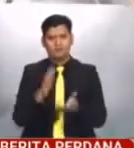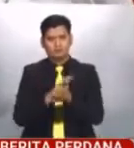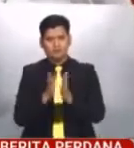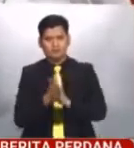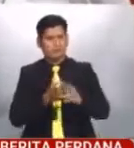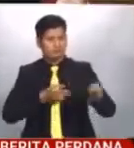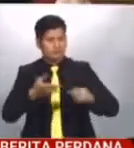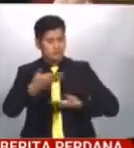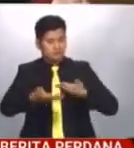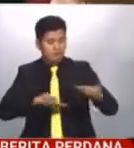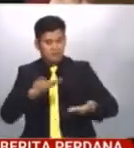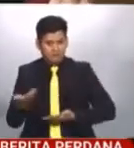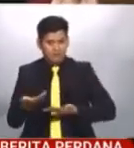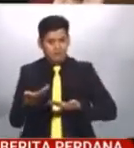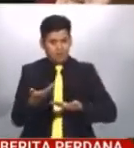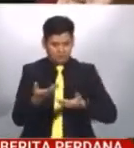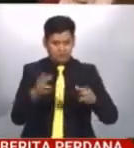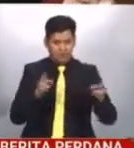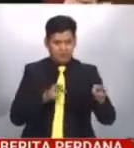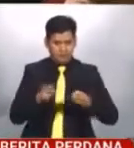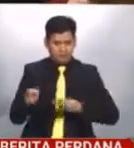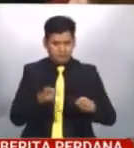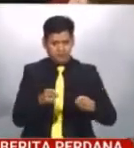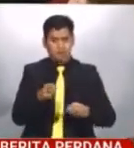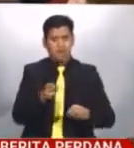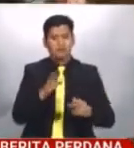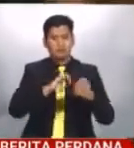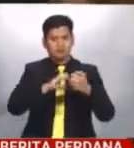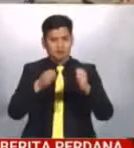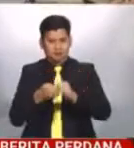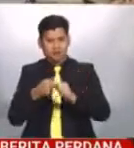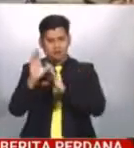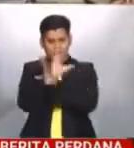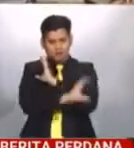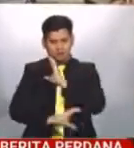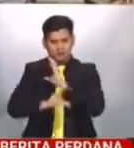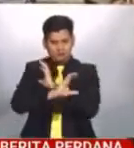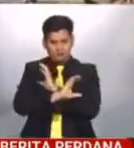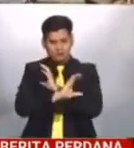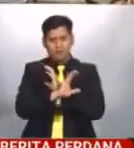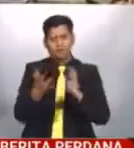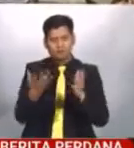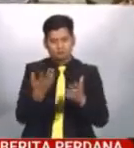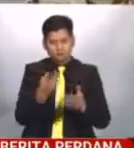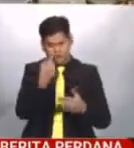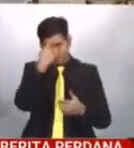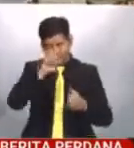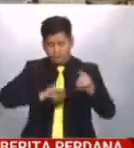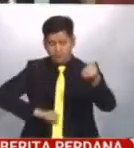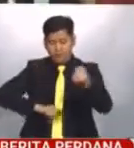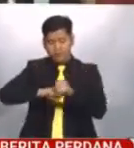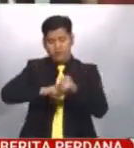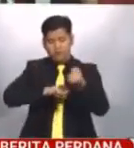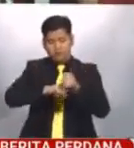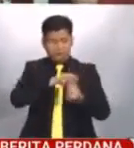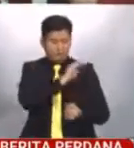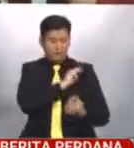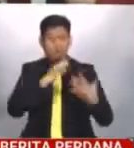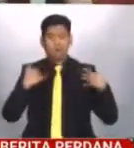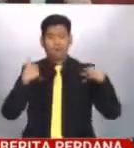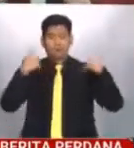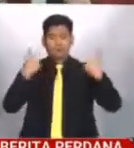Koordinator Agensi Pengurusan Bencana Negara NADMA menyelaras operasi berprofil tinggi ini dengan sokongan Kementerian